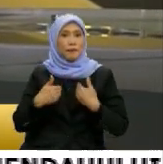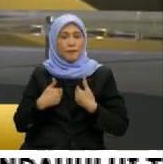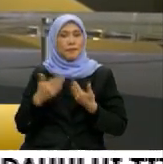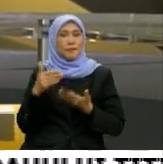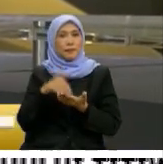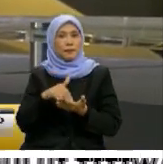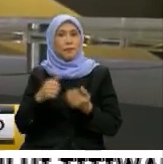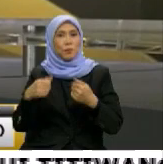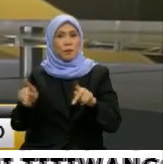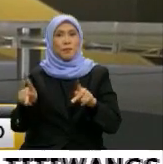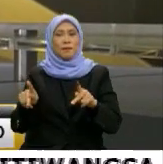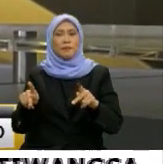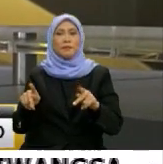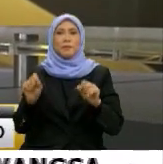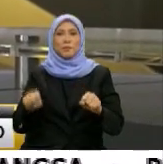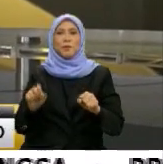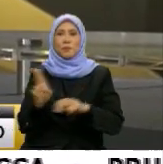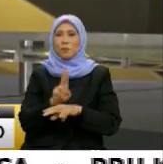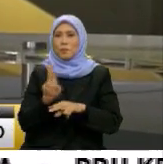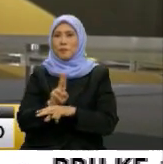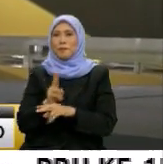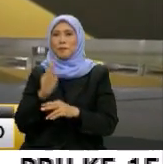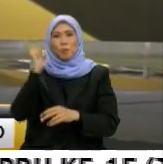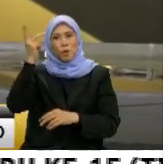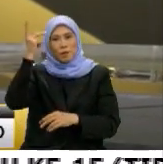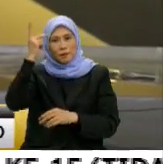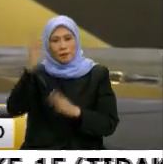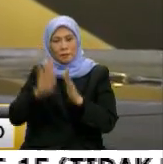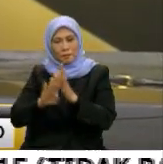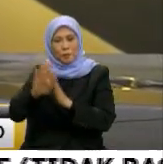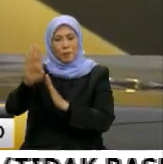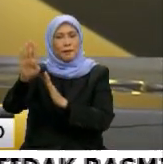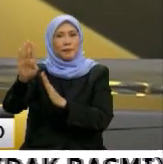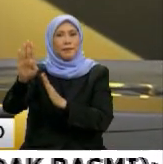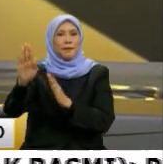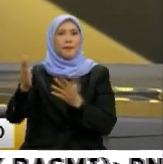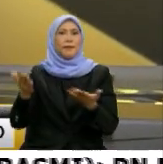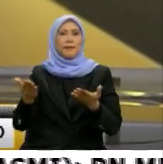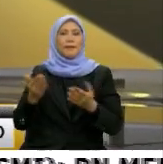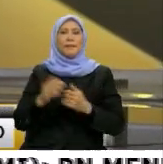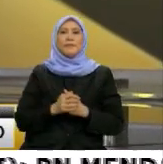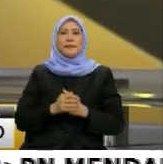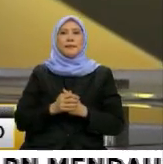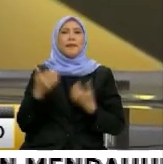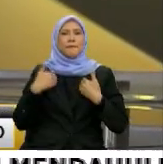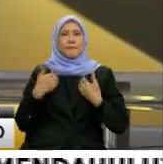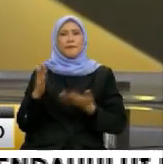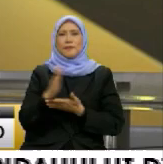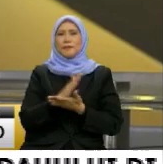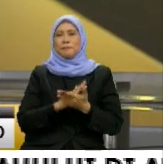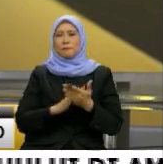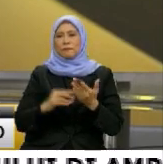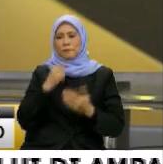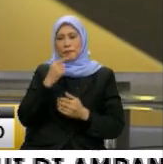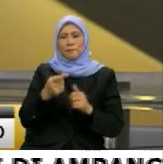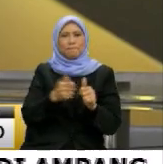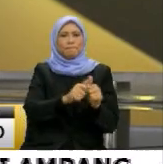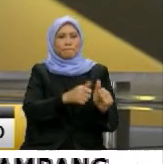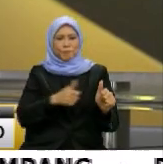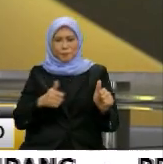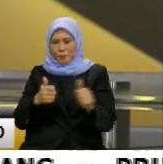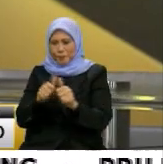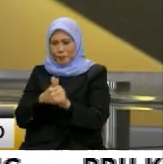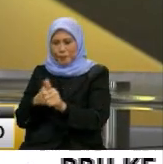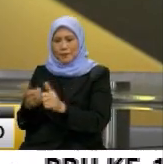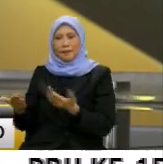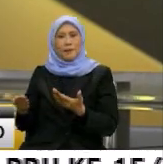lagi ruang-ruang yang boleh dipergunakan, ini katakan politik pembangunan, ada kalanya meninggalkan sedikit ruang, agak ketinggalan itu